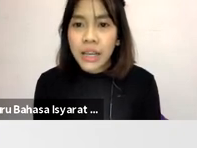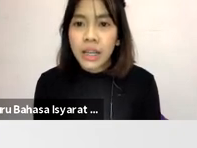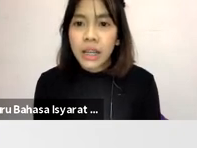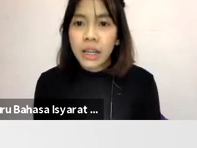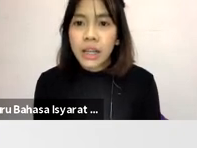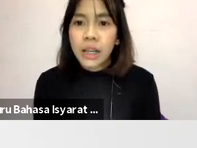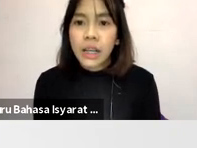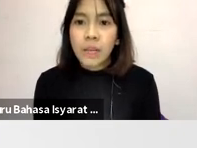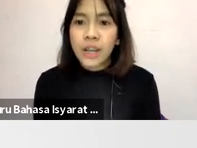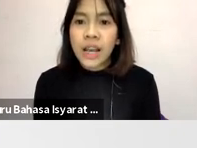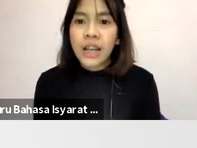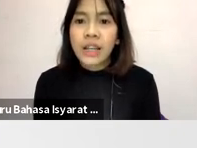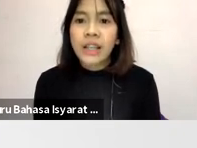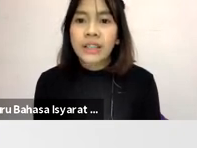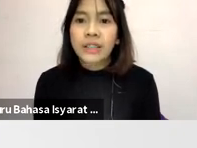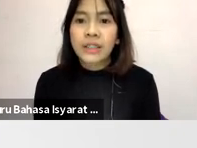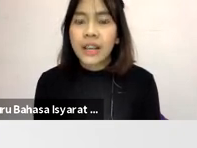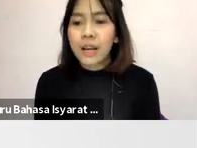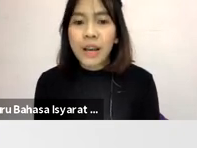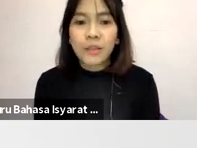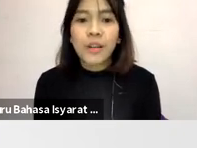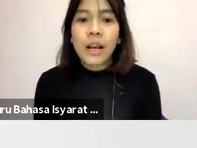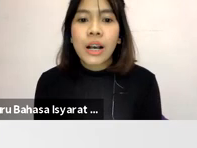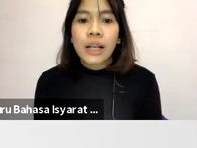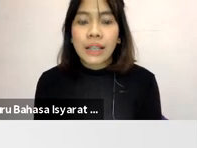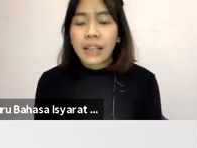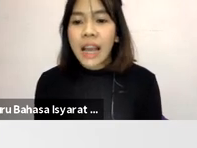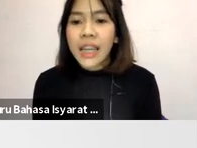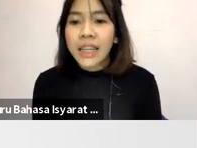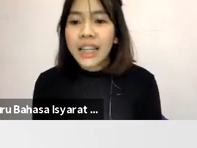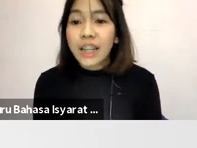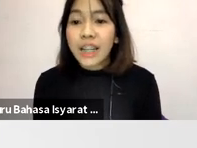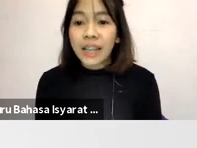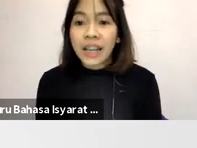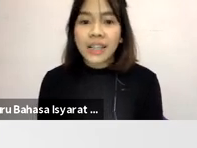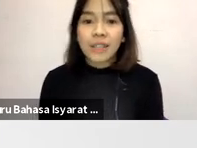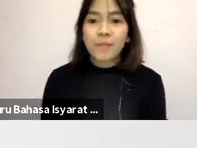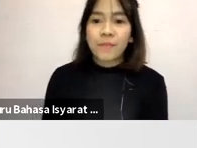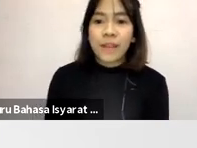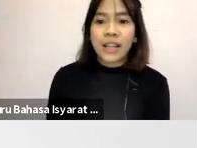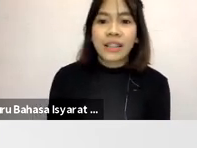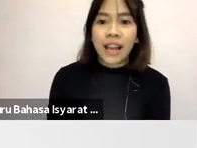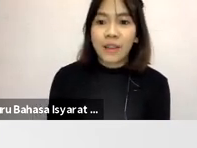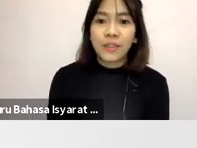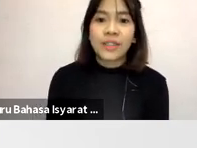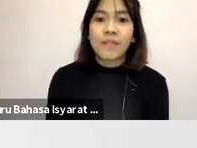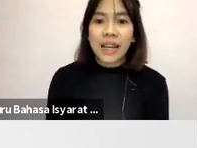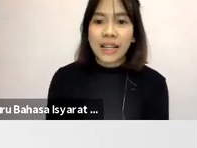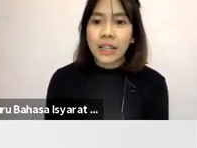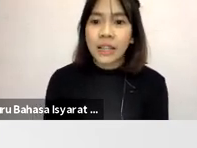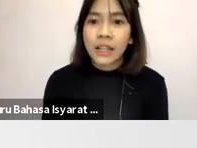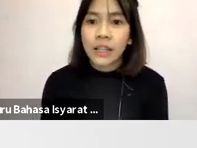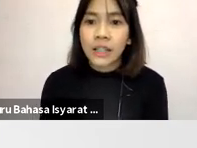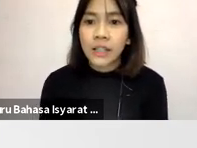lainnya kemudian sabaru skkni di khitan pada tahun